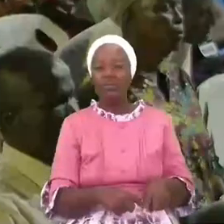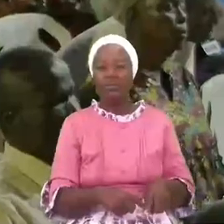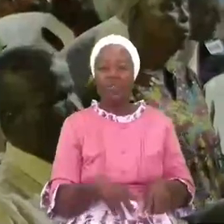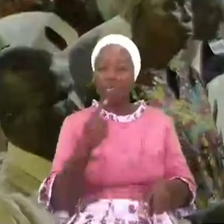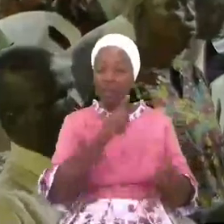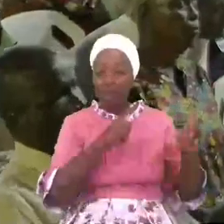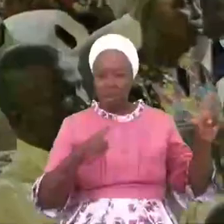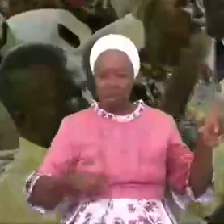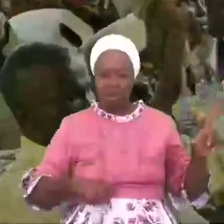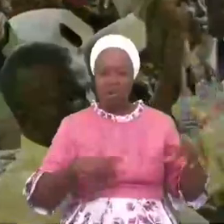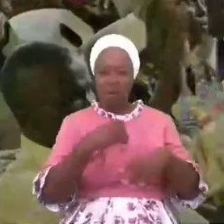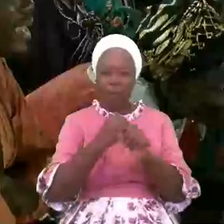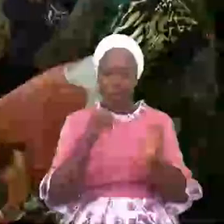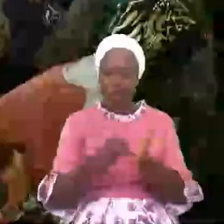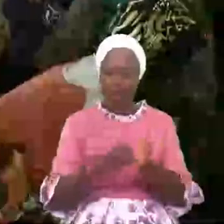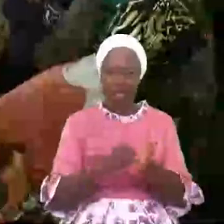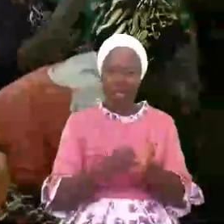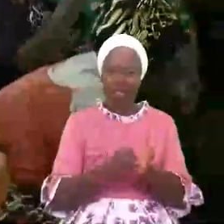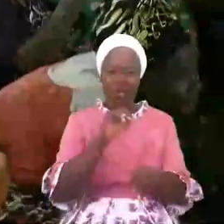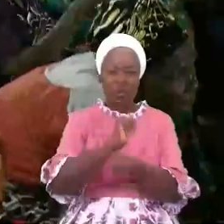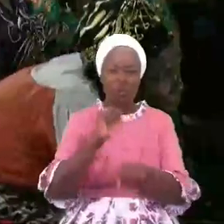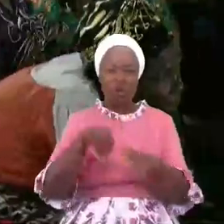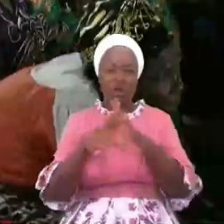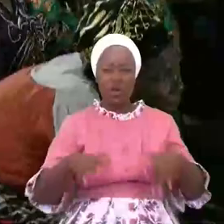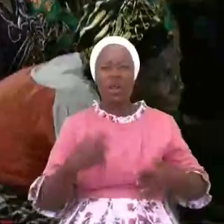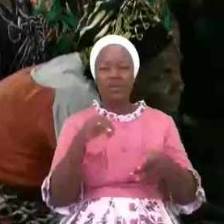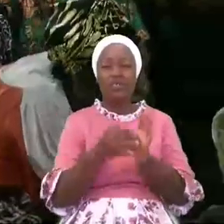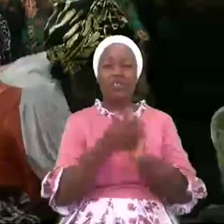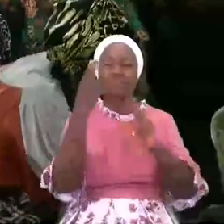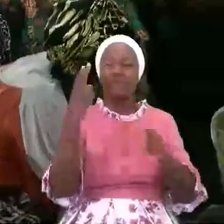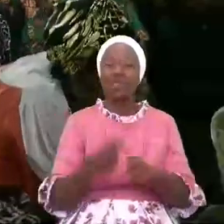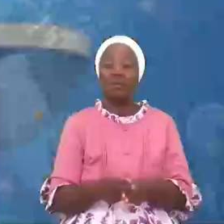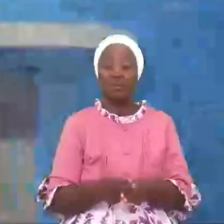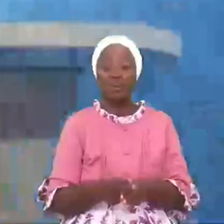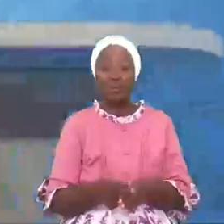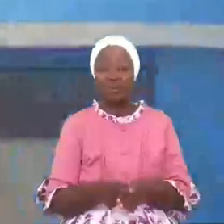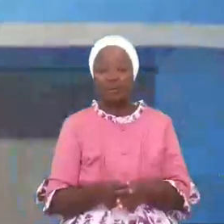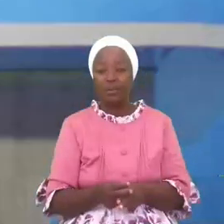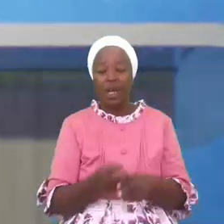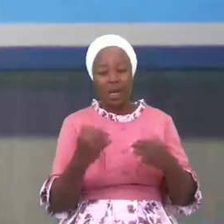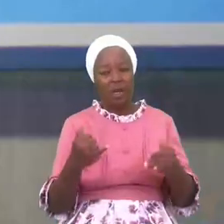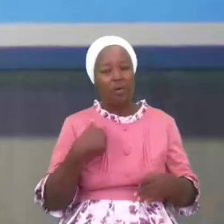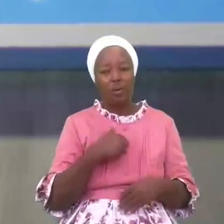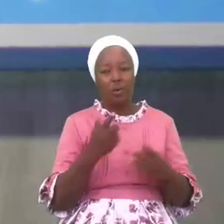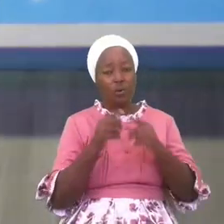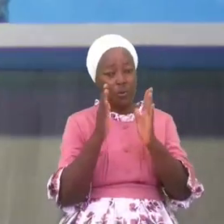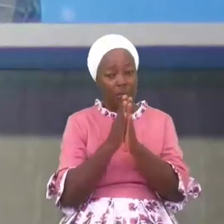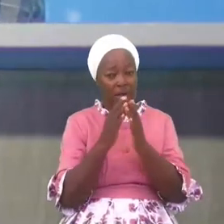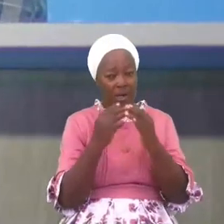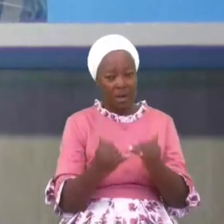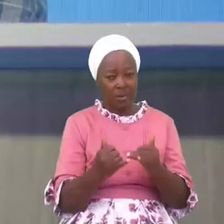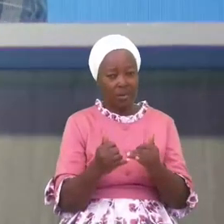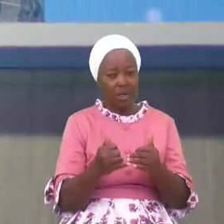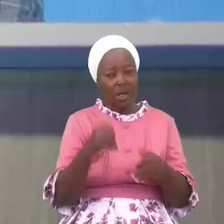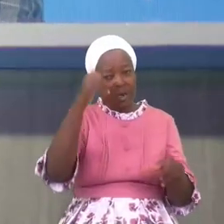Le Seigneur le rend efficace dans ta vie au nom de Jésus. La tête baissée, les yeux fermés.